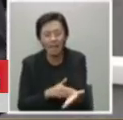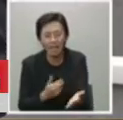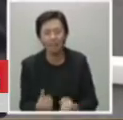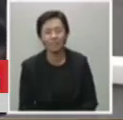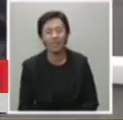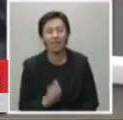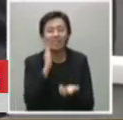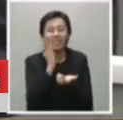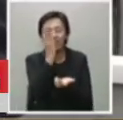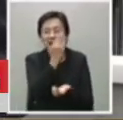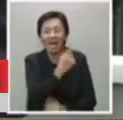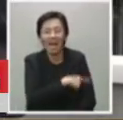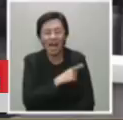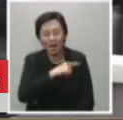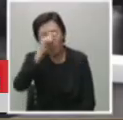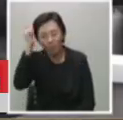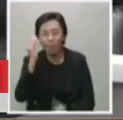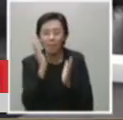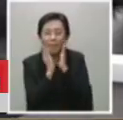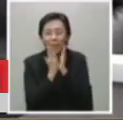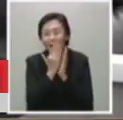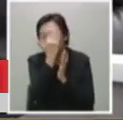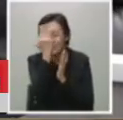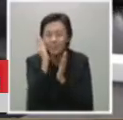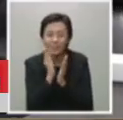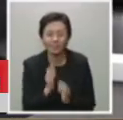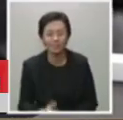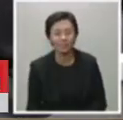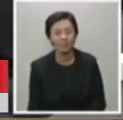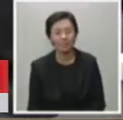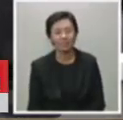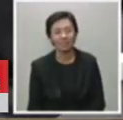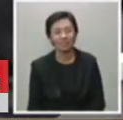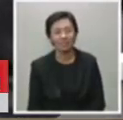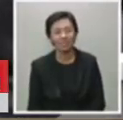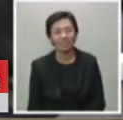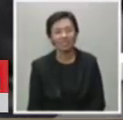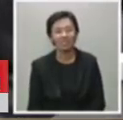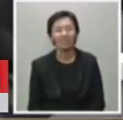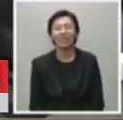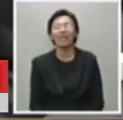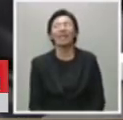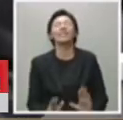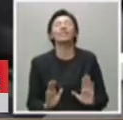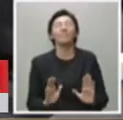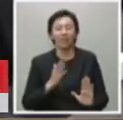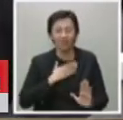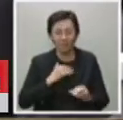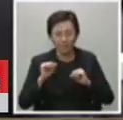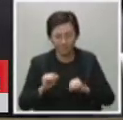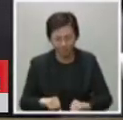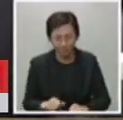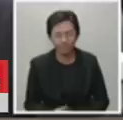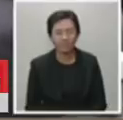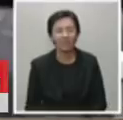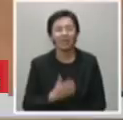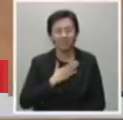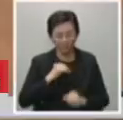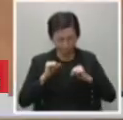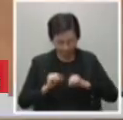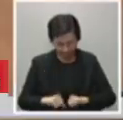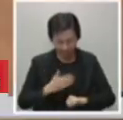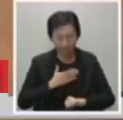แต่งหน้าขาวหวีผมปะแป้งท่านต้อง ครับเดี๋ยวผมวินิจฉัยครับเดี๋ยวผมวินิจฉั